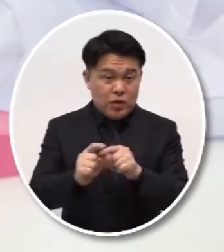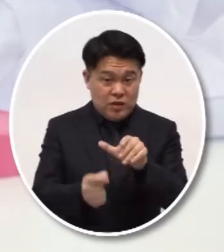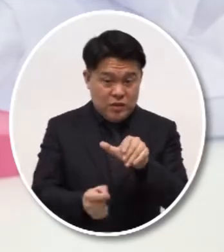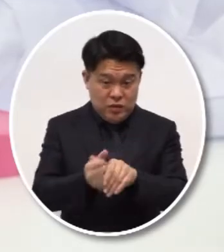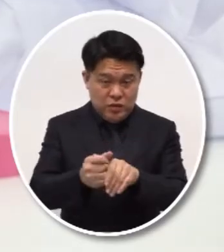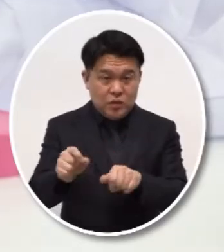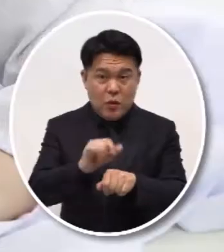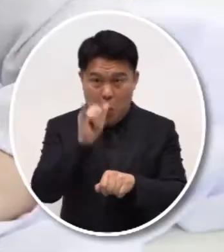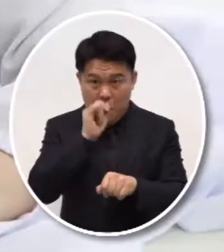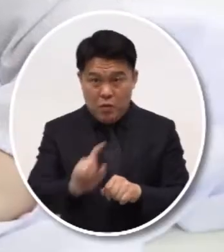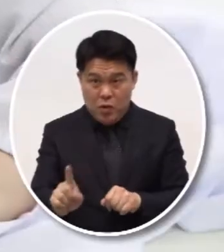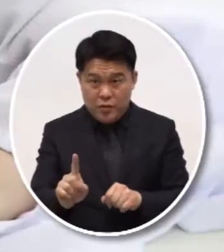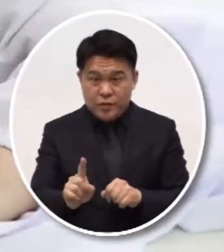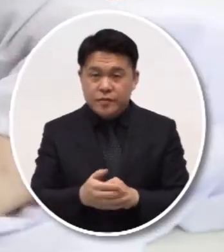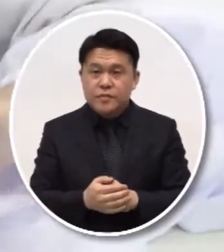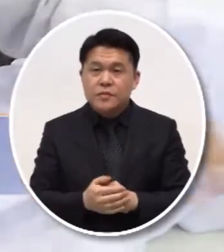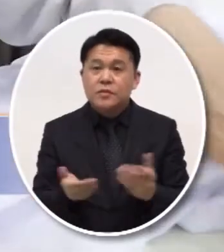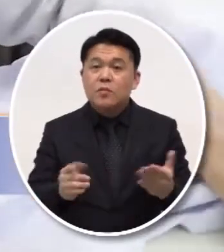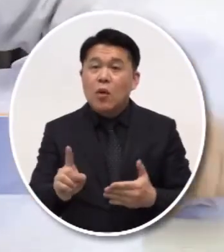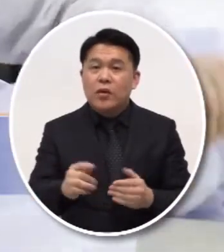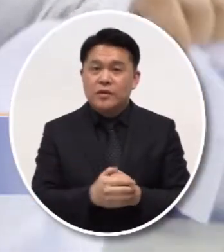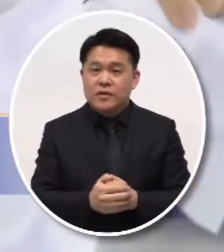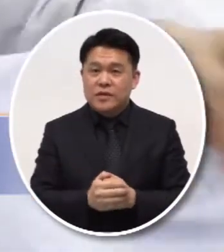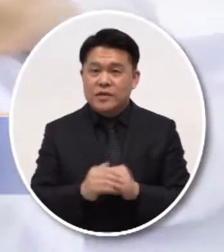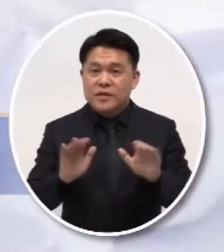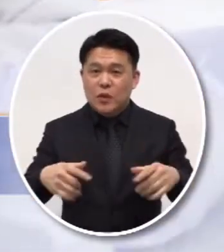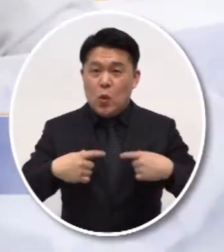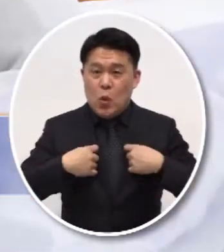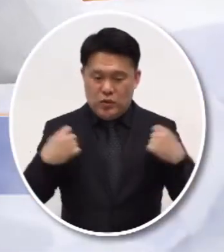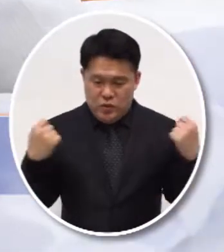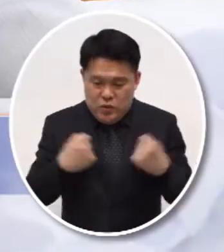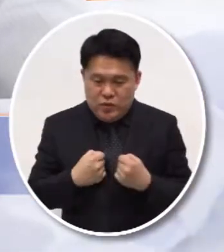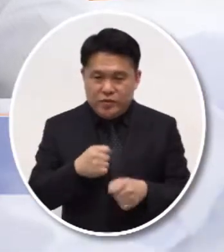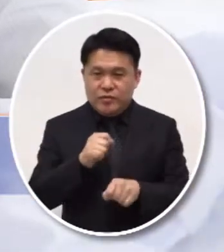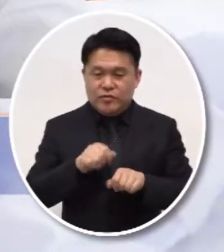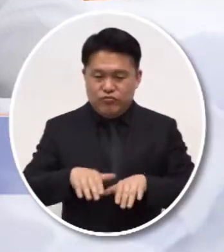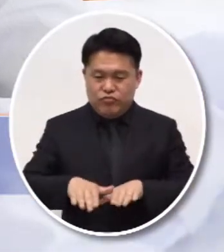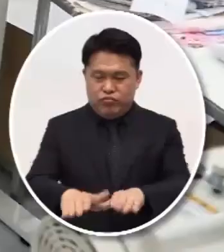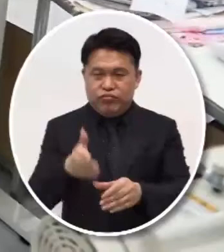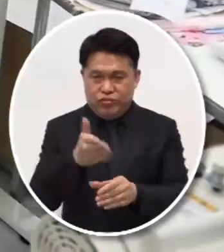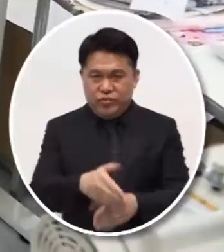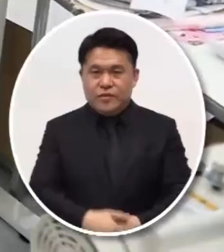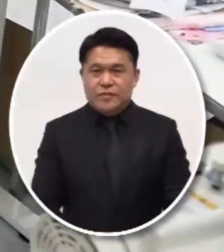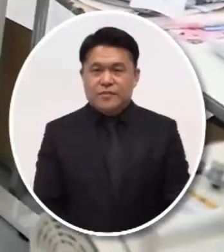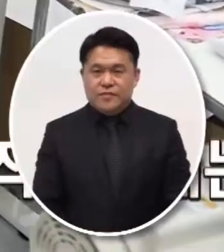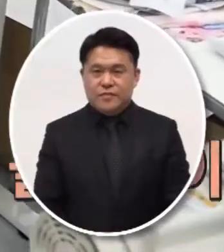있습니다. 어떤 작업 하시는 거예요? 지금 방진복 가운을 만들고 있는 거예요.